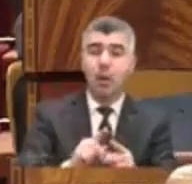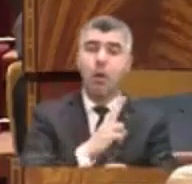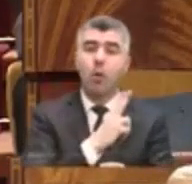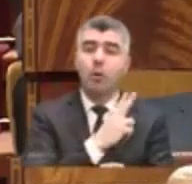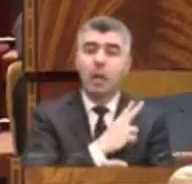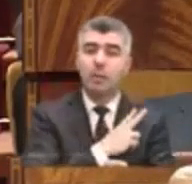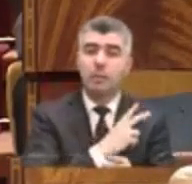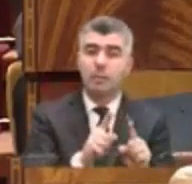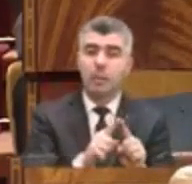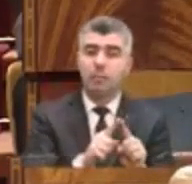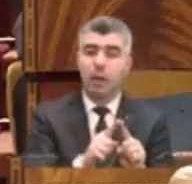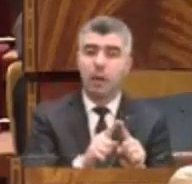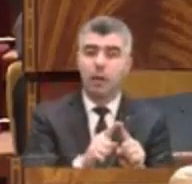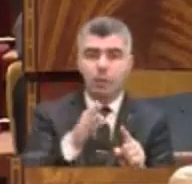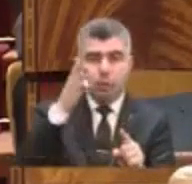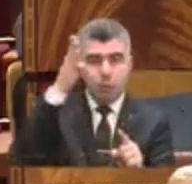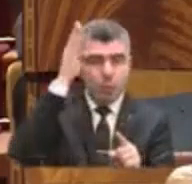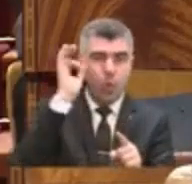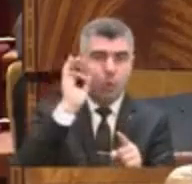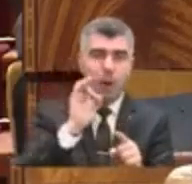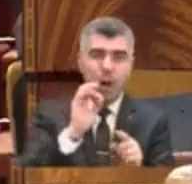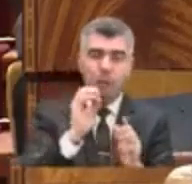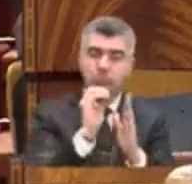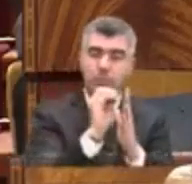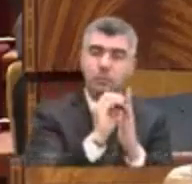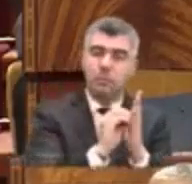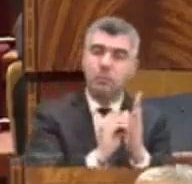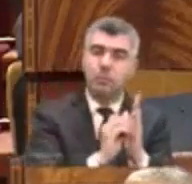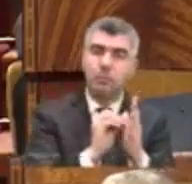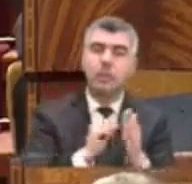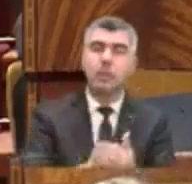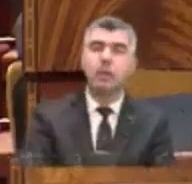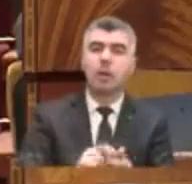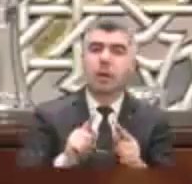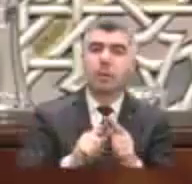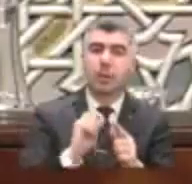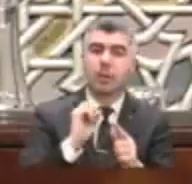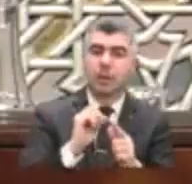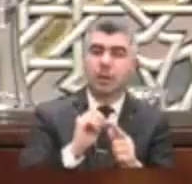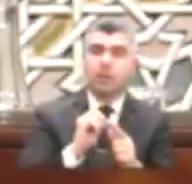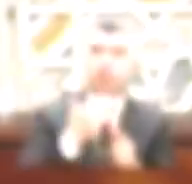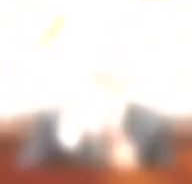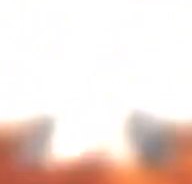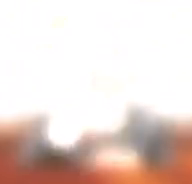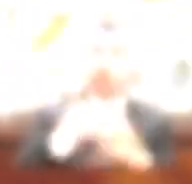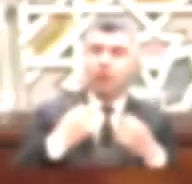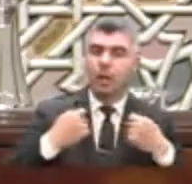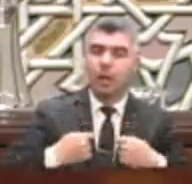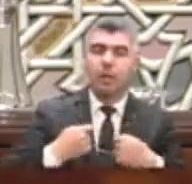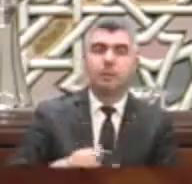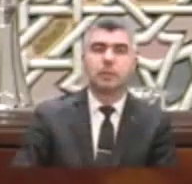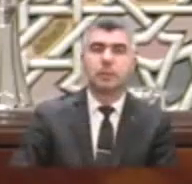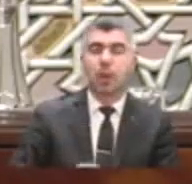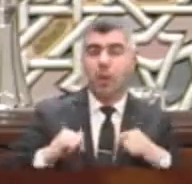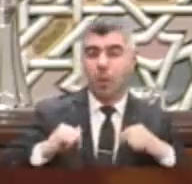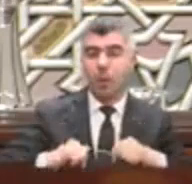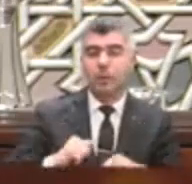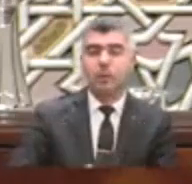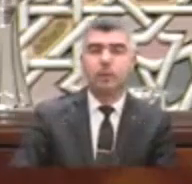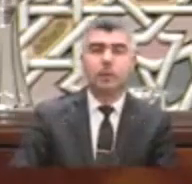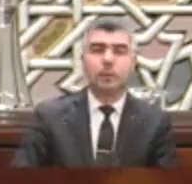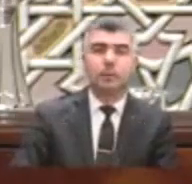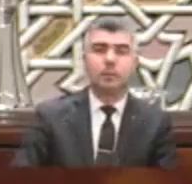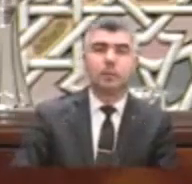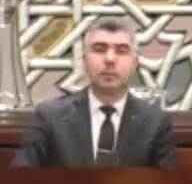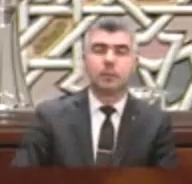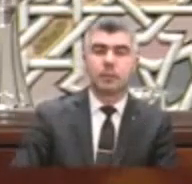هذه المعادله هل سيتم اعفاؤهم من الضريبه شكرا سيد النائب سيد الوزير المحترم